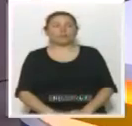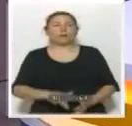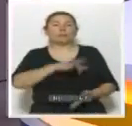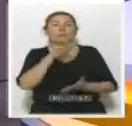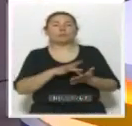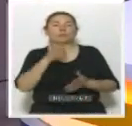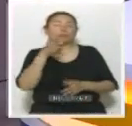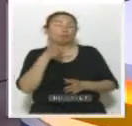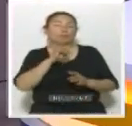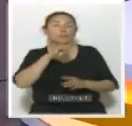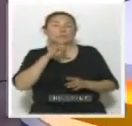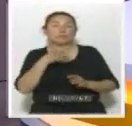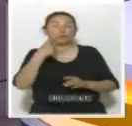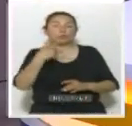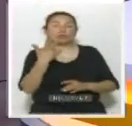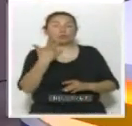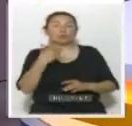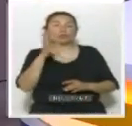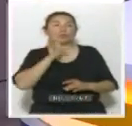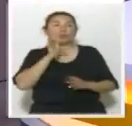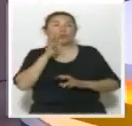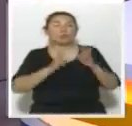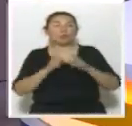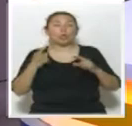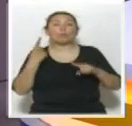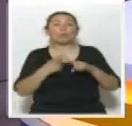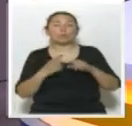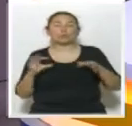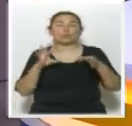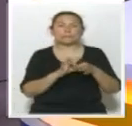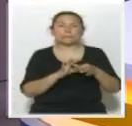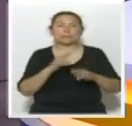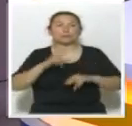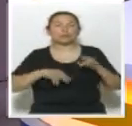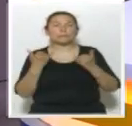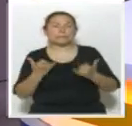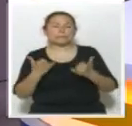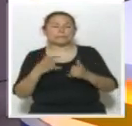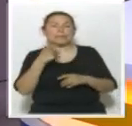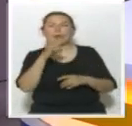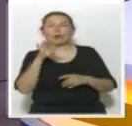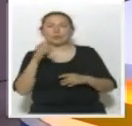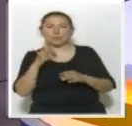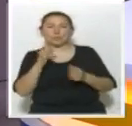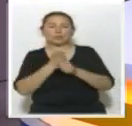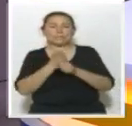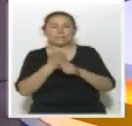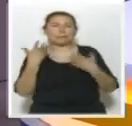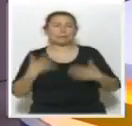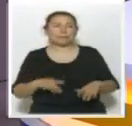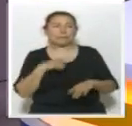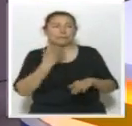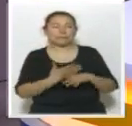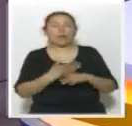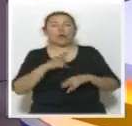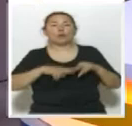Жаңаөзенде 2023 жылы су тұщыту зауыты іске қосылады. Қазір зауыт құрылысының техникалық экономикалық негіздемесі жасалынған. Зауыттың